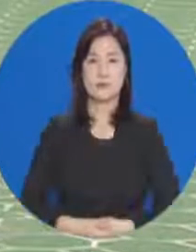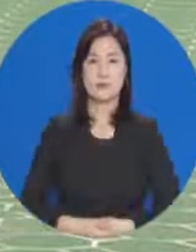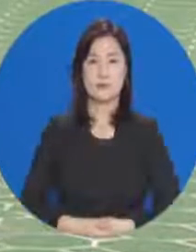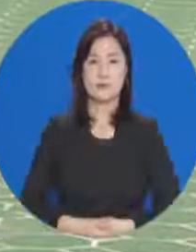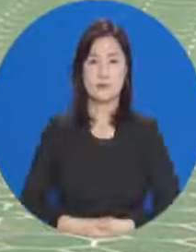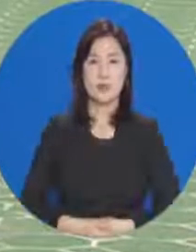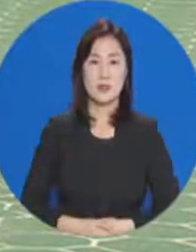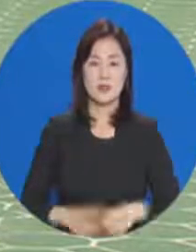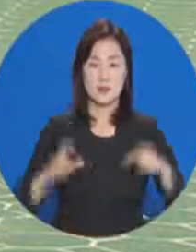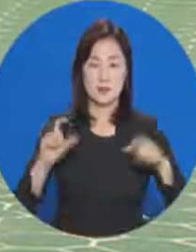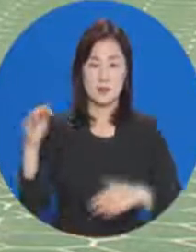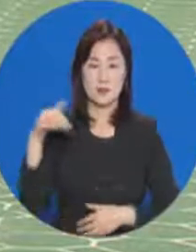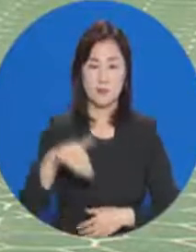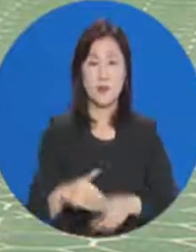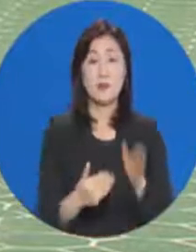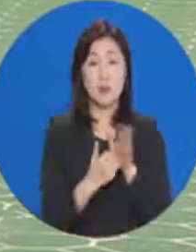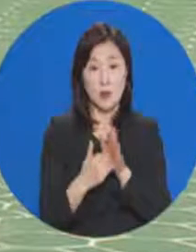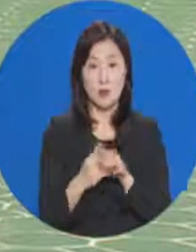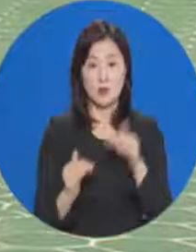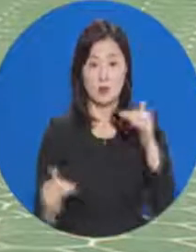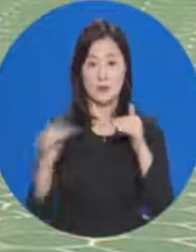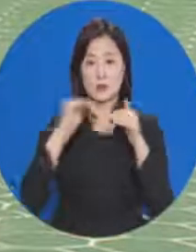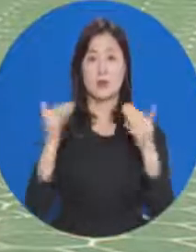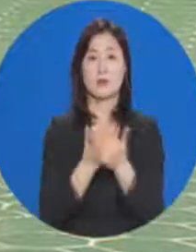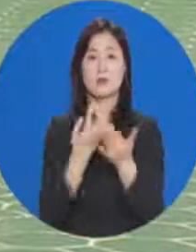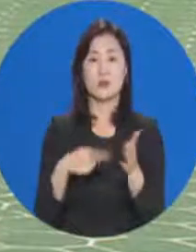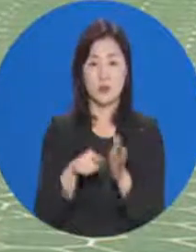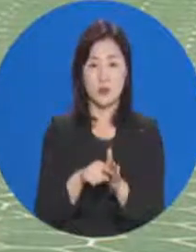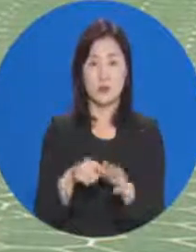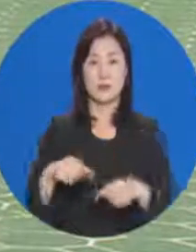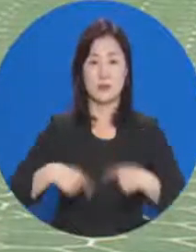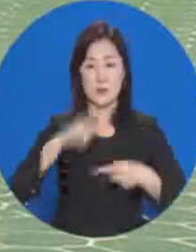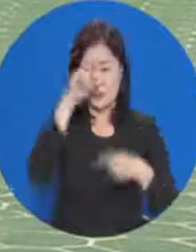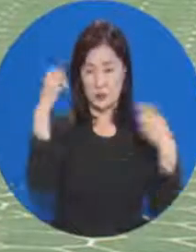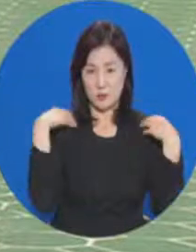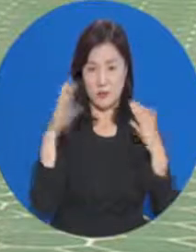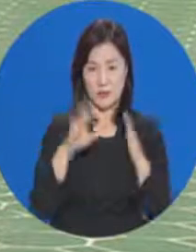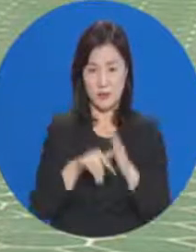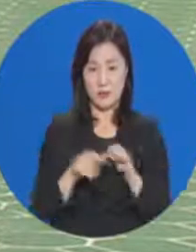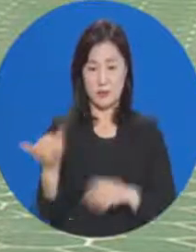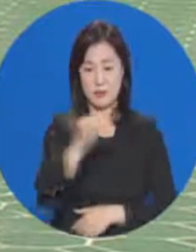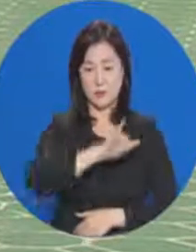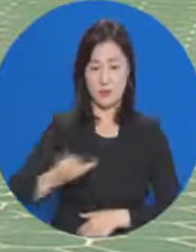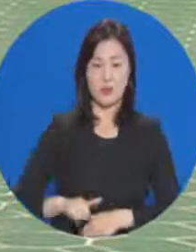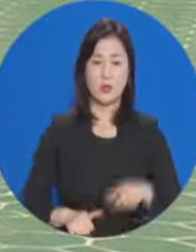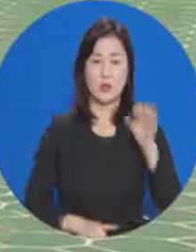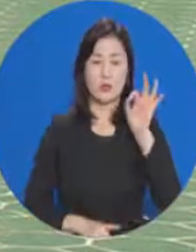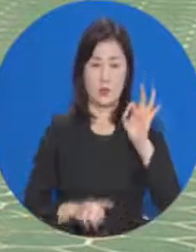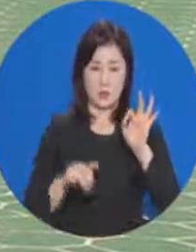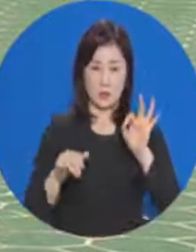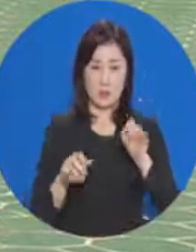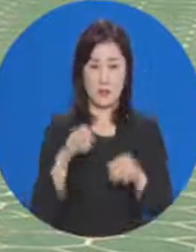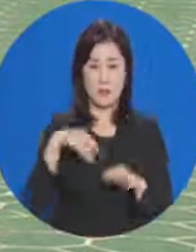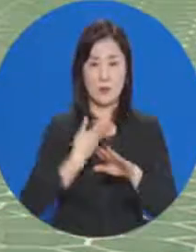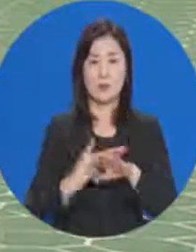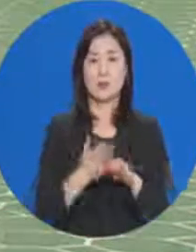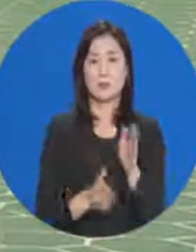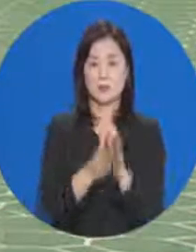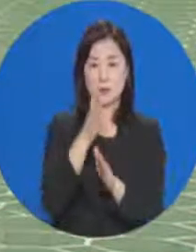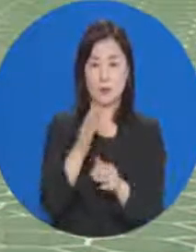지역의 침체를 막고 균형 발전을 이루기 위해 참여정부 시절에는 전국 10곳의 혁신 도시를 건설했습니다. 그렇다면 그것은